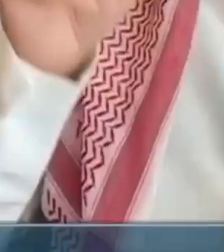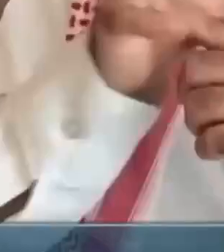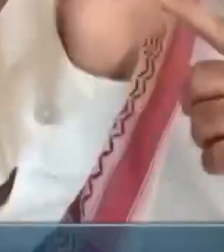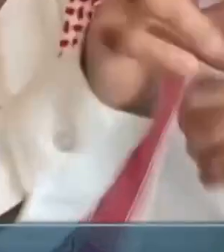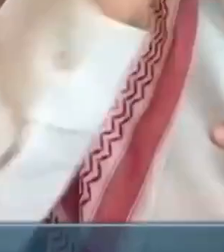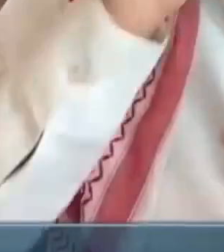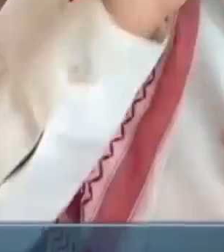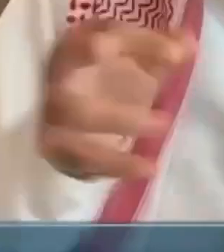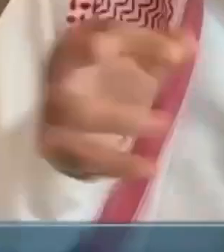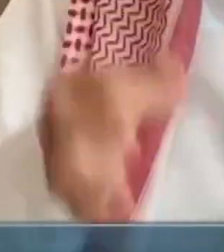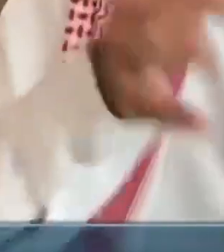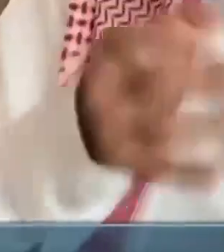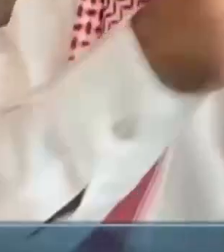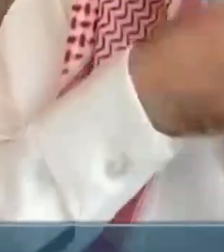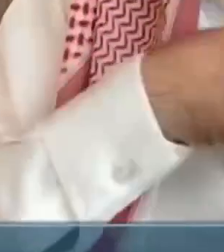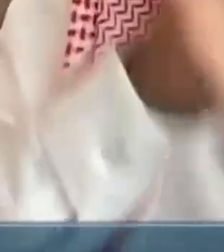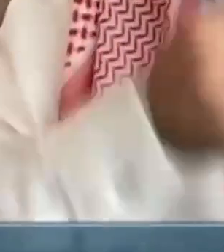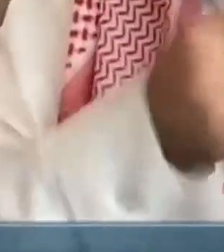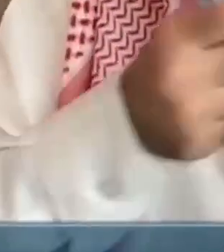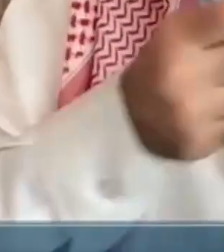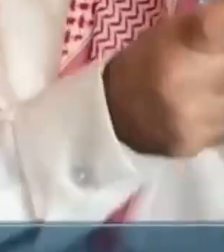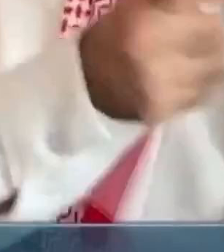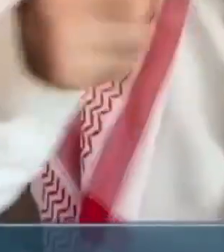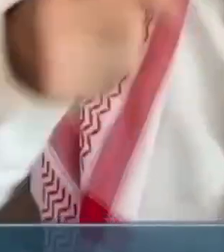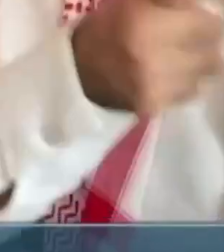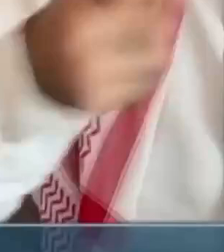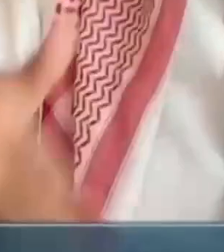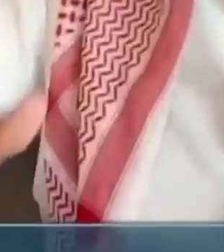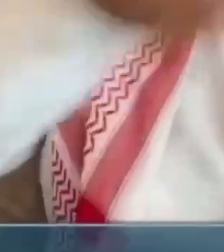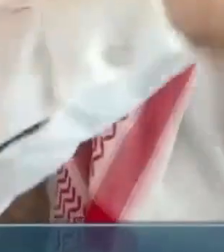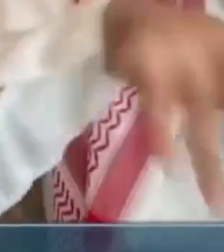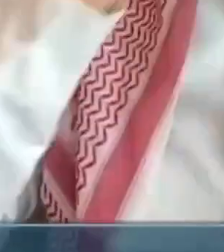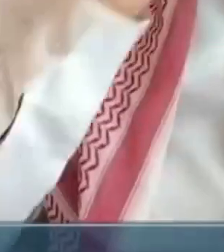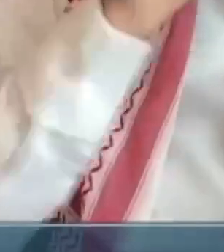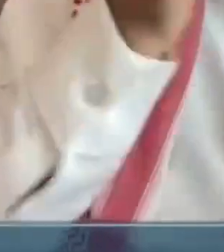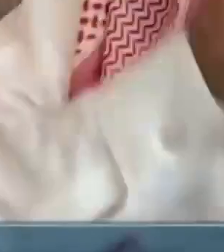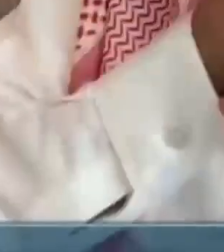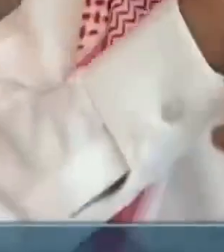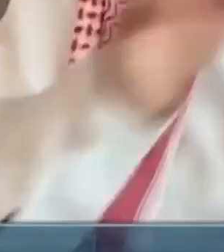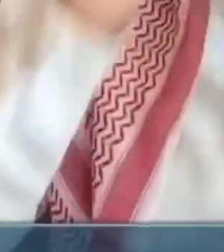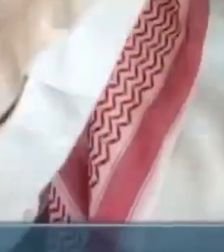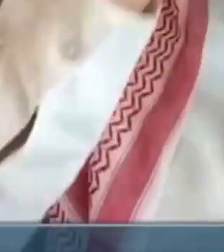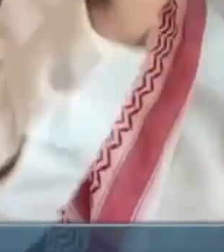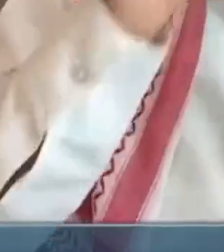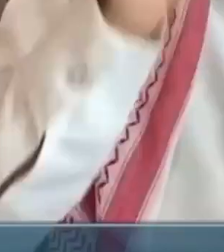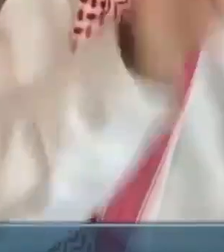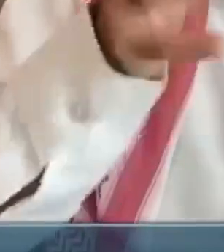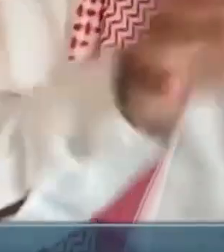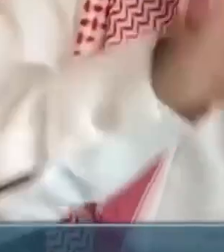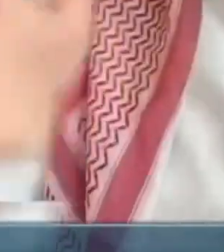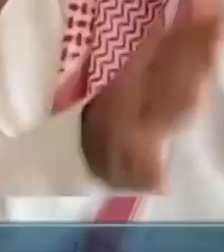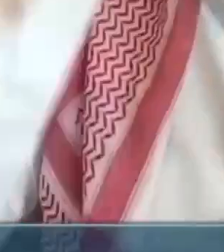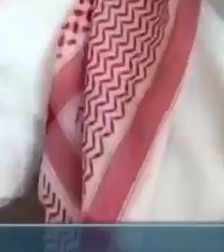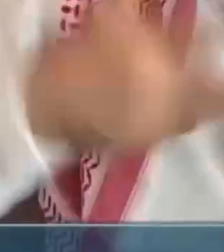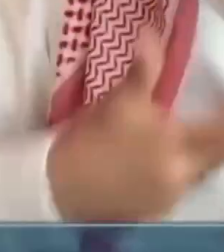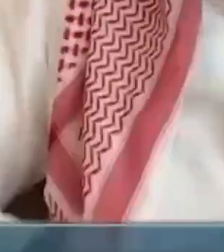المحمدي والمترجم احمد الفيفي وامجد الفيفي والفريق الذي يعملون مع الاستاذ بدر من فئه الصم اتقدم